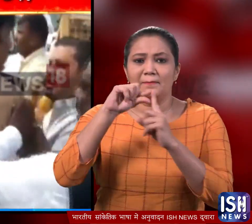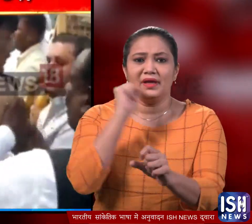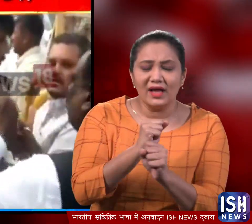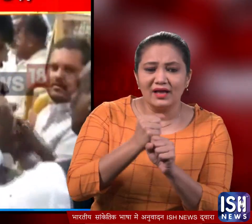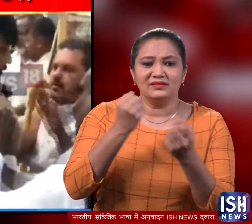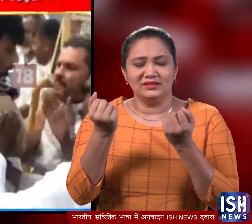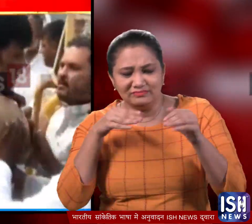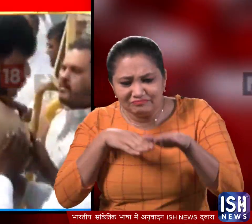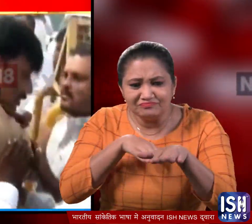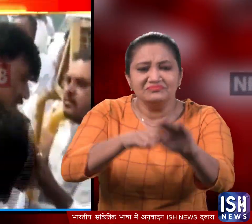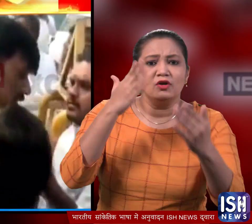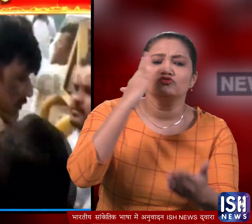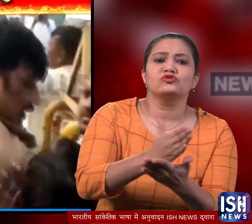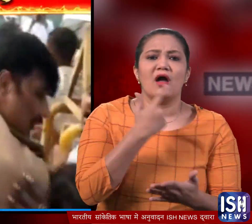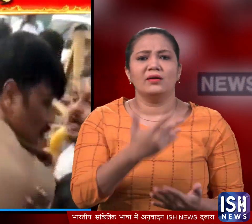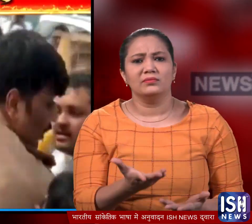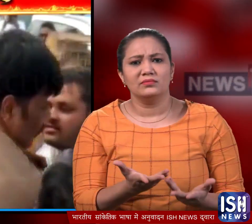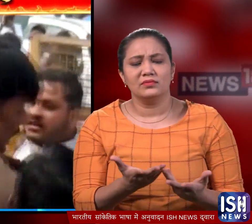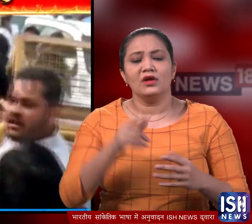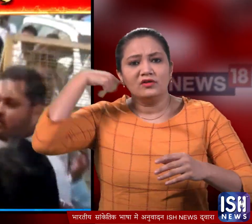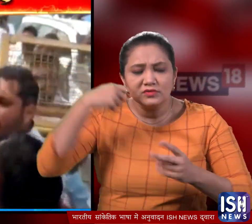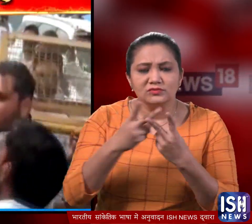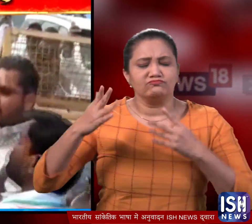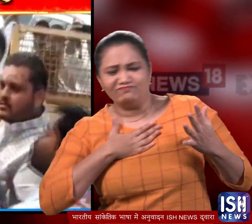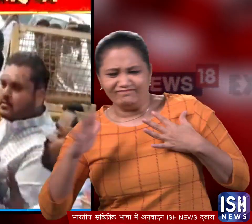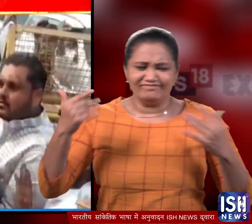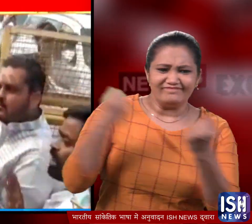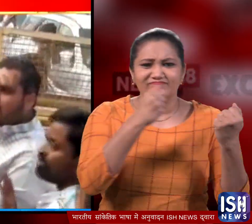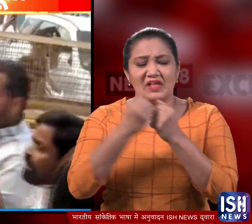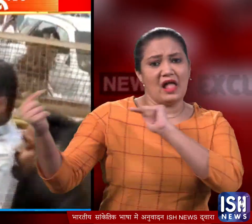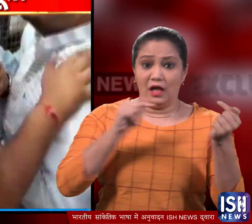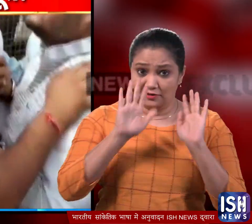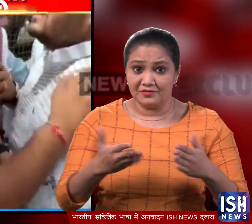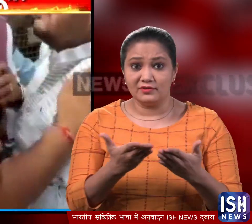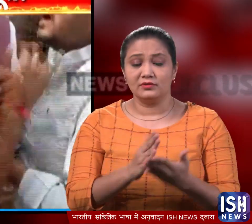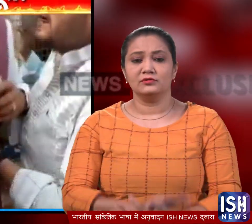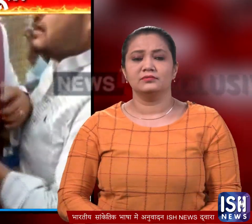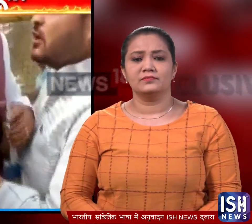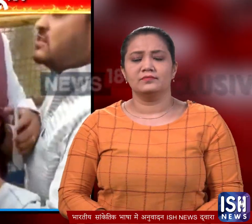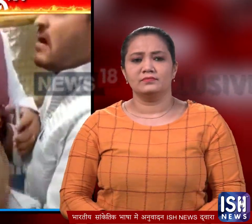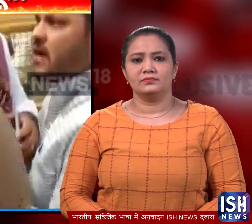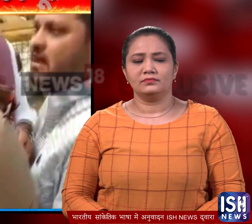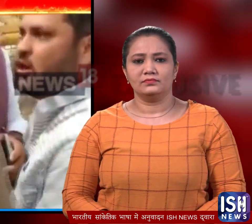के काफिले को लखीमपुर जाने से रोका। वीडियो में कुछ लोग पुलिस से धक्का मुक्की और बहस करते नजर आए।